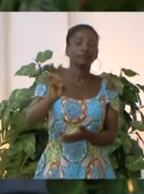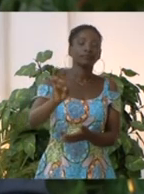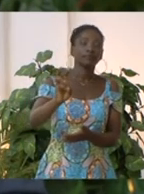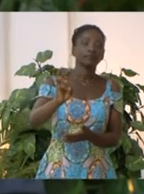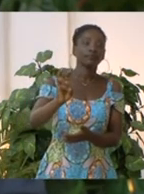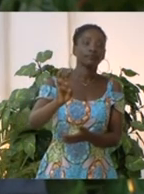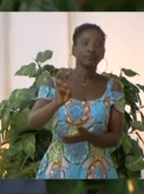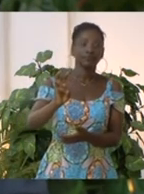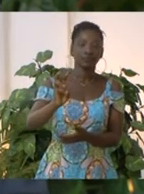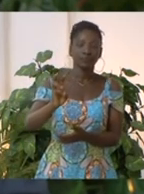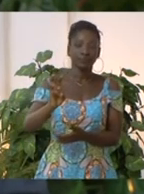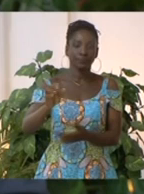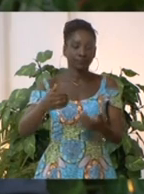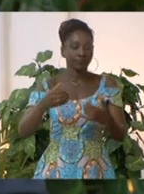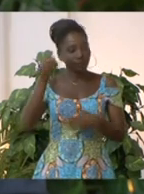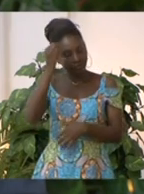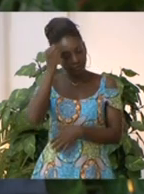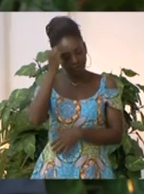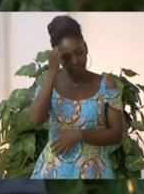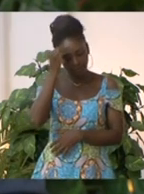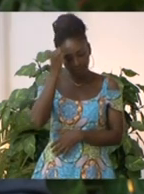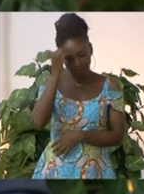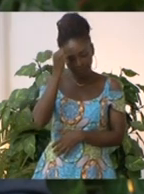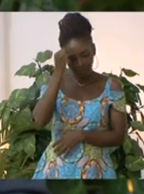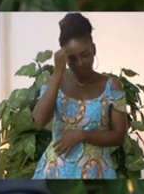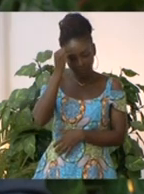4196. Ont obtenu Alassane Ouattara,